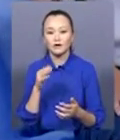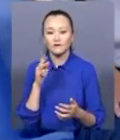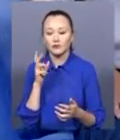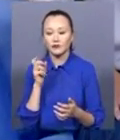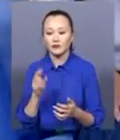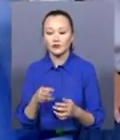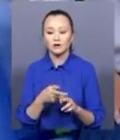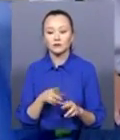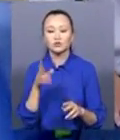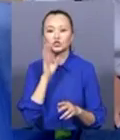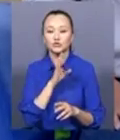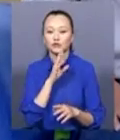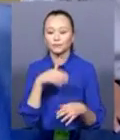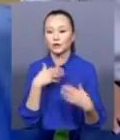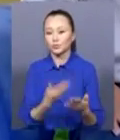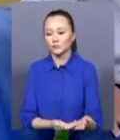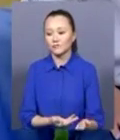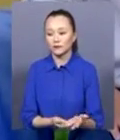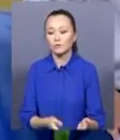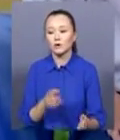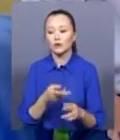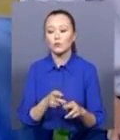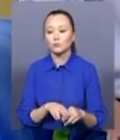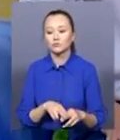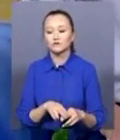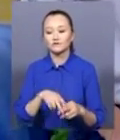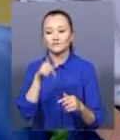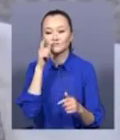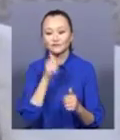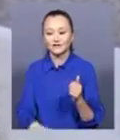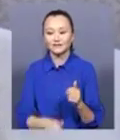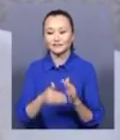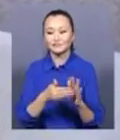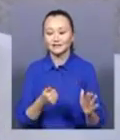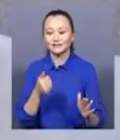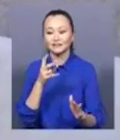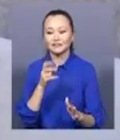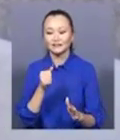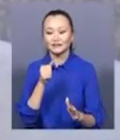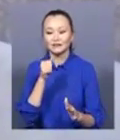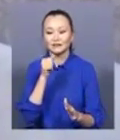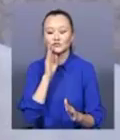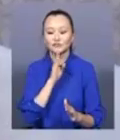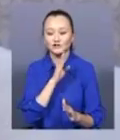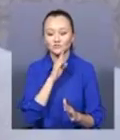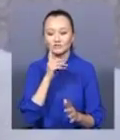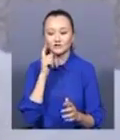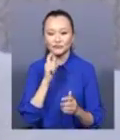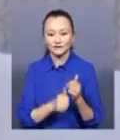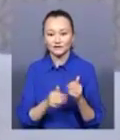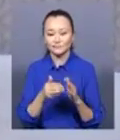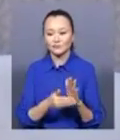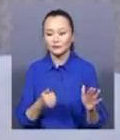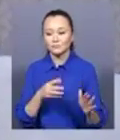могу дать женщинам, потому что обращаются в основном... Вызывайте мужей на час. Да, в основном обращаются женщины.